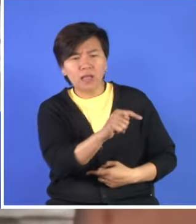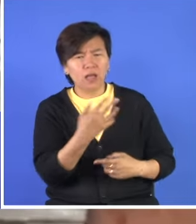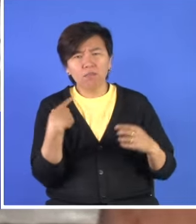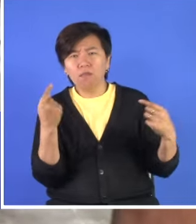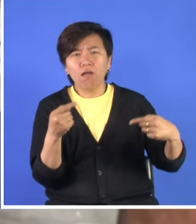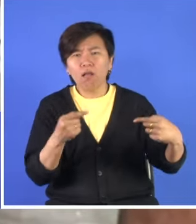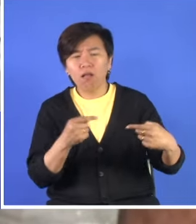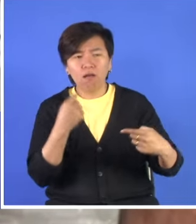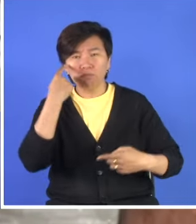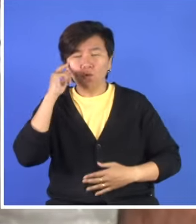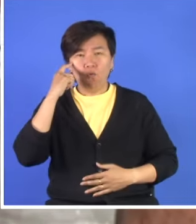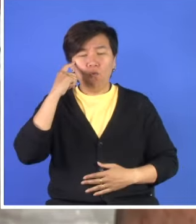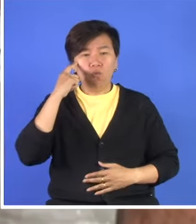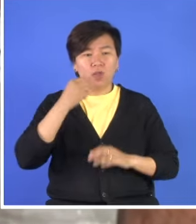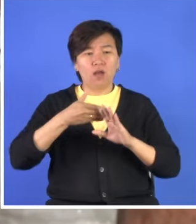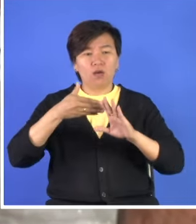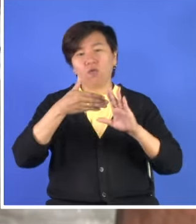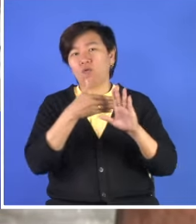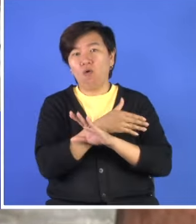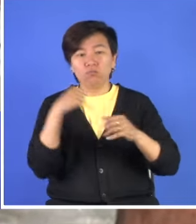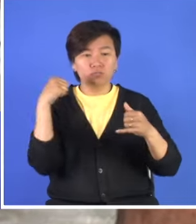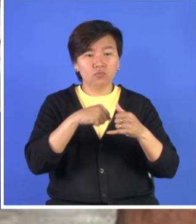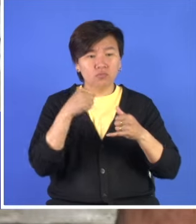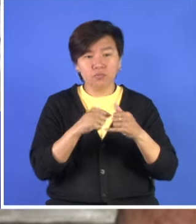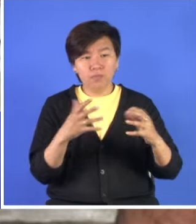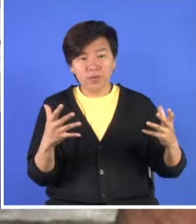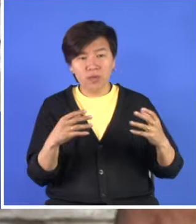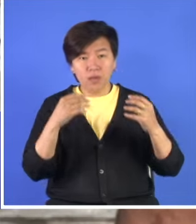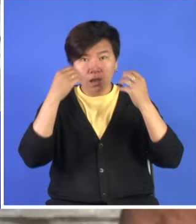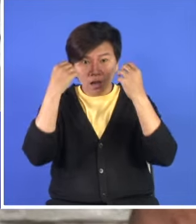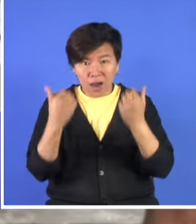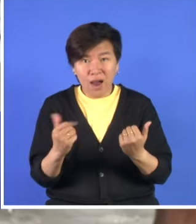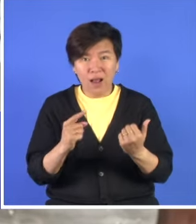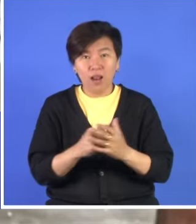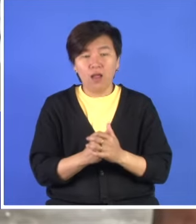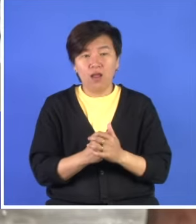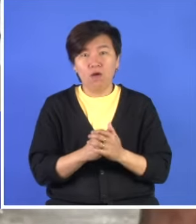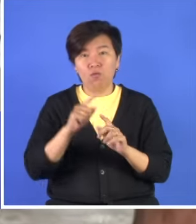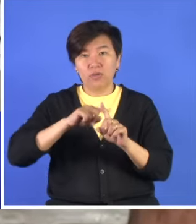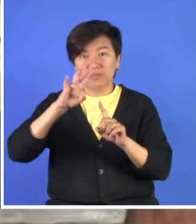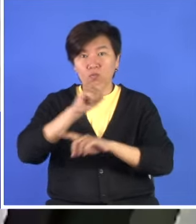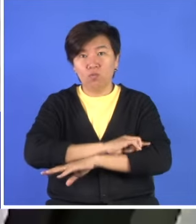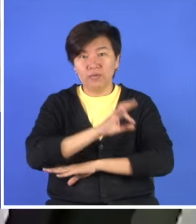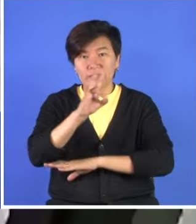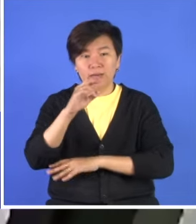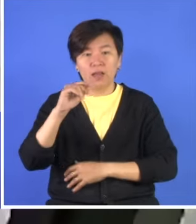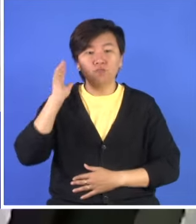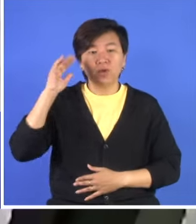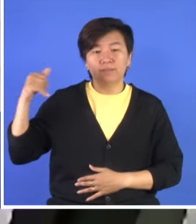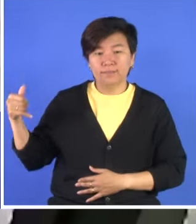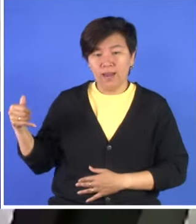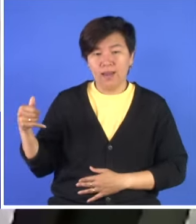ำแต่ก่อนหน้านี้ก็ไม่เคยถึงขั้นลงไม้ลงมือกันนะจนกระทั่งถึงวันเกิดเหตุ7กรกฎาคมเนี่ยนายป๊อปเนี่ยตามมาหาเรื่องนายกฤษณะ